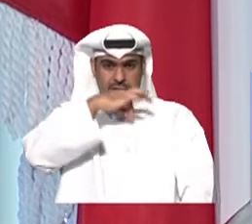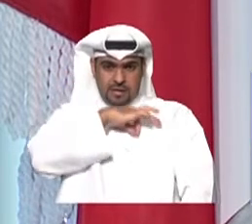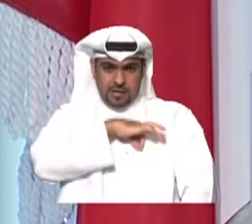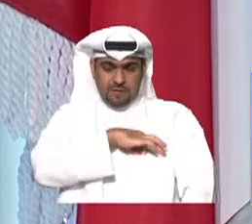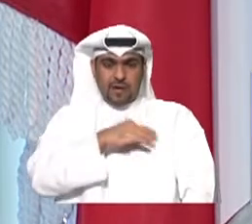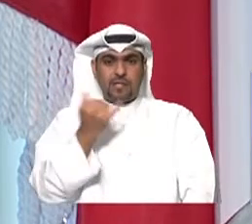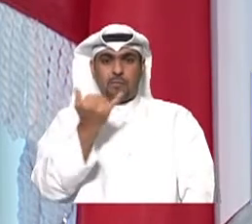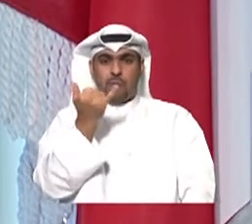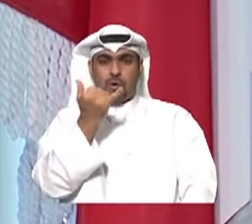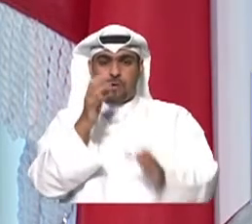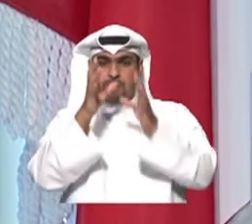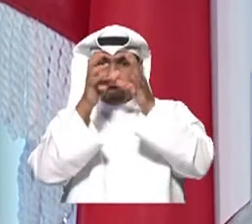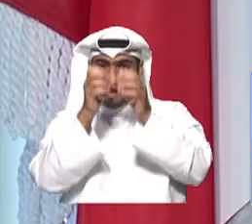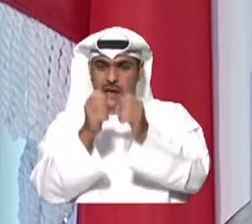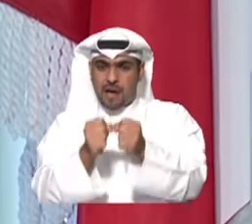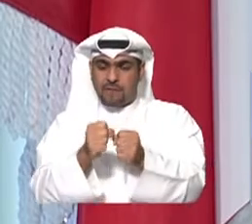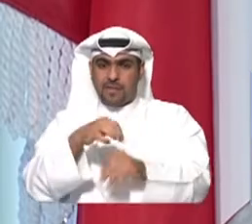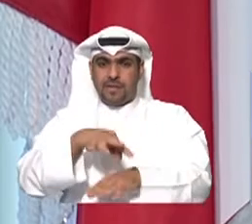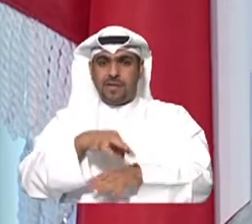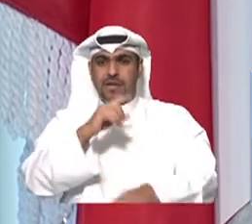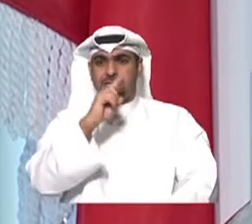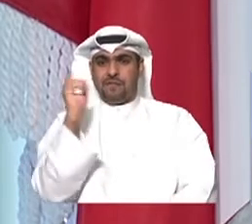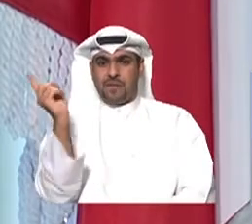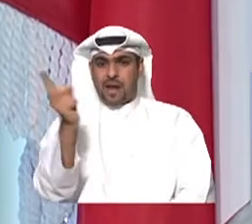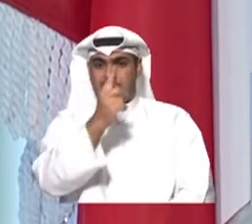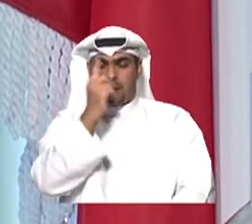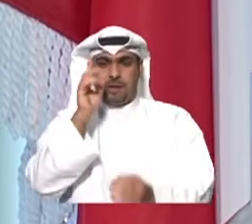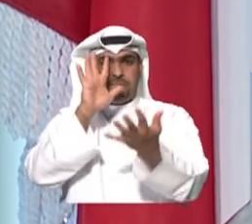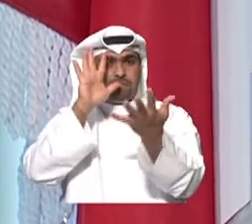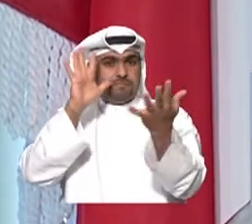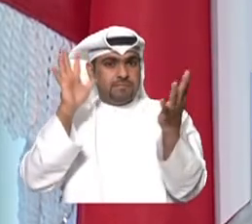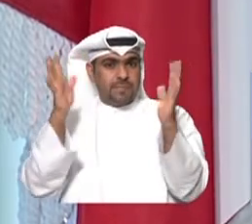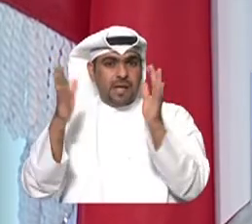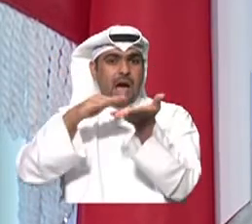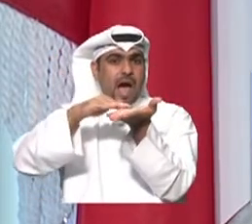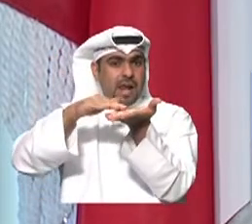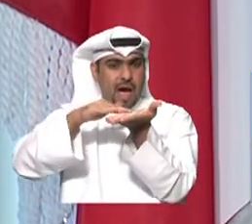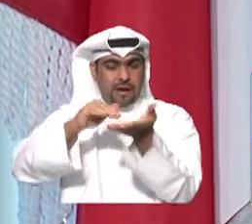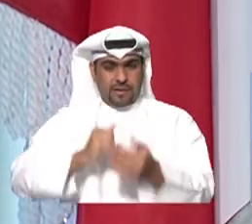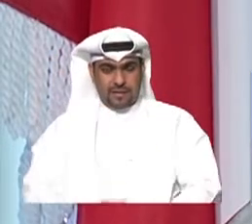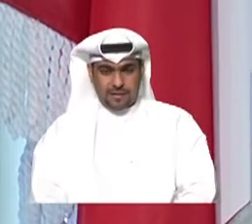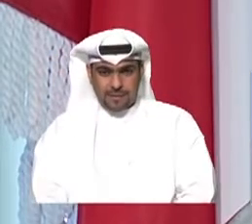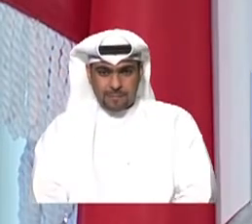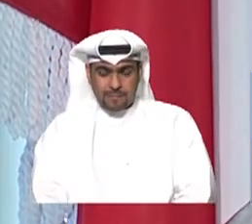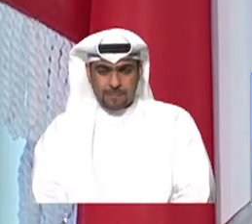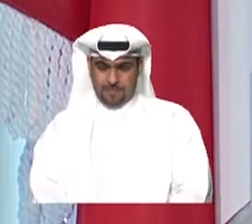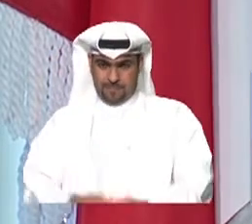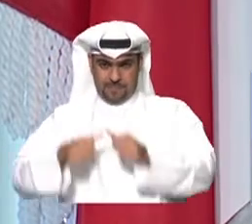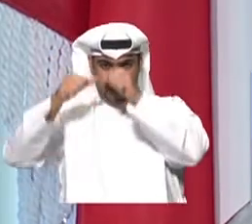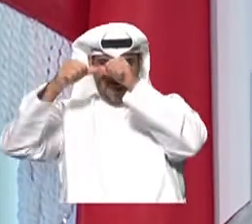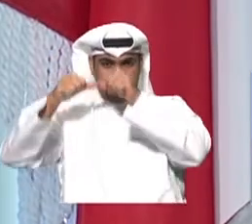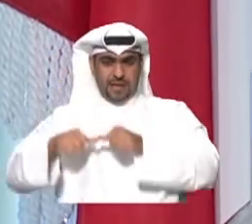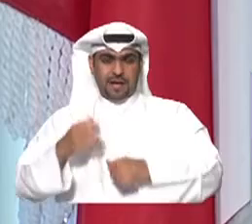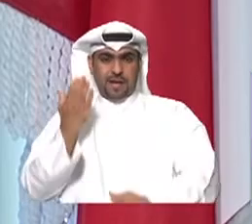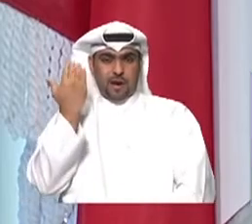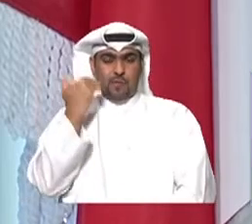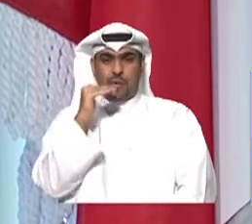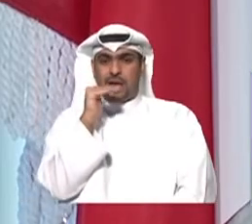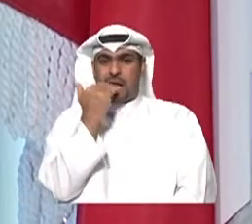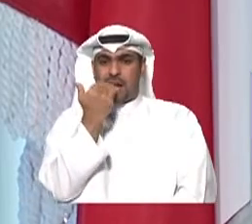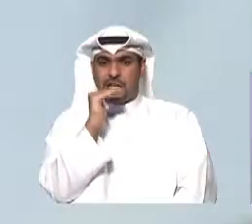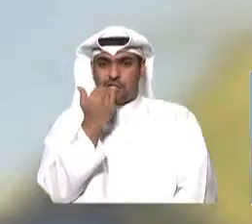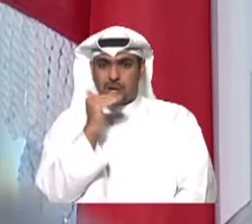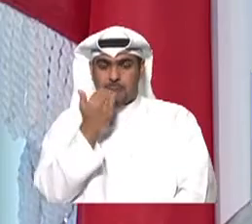للبشرية وحفاظا على كوكبنا. وإذ نستذكر دور الشباب المحوري في سياق العمل